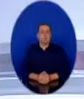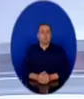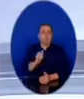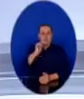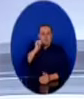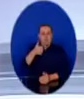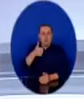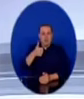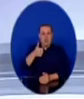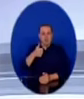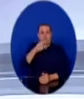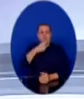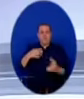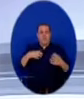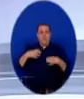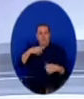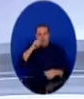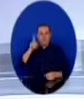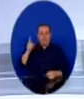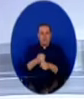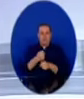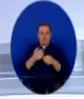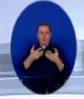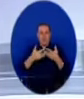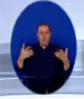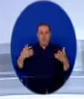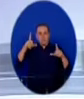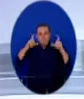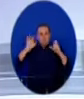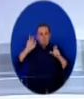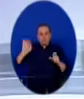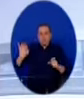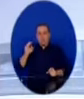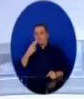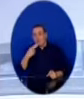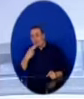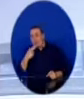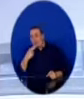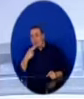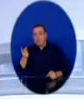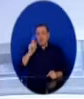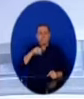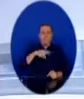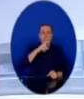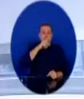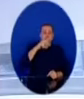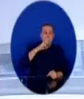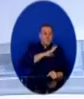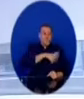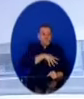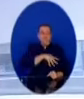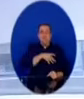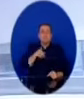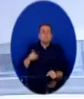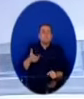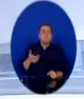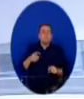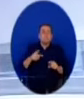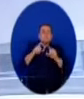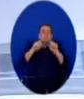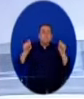מחר תושק בתיאטרון יפו תערוכת צילומים של צעירים ישראלים ופלסטינים בסימן שינוי ותקווה. התערוכה